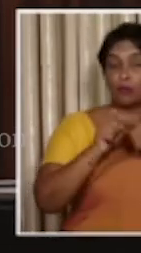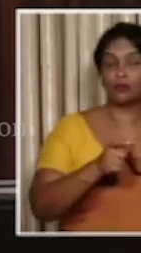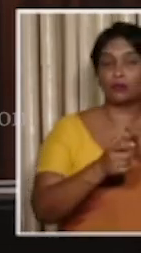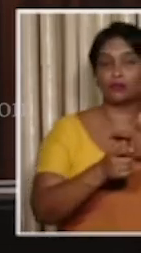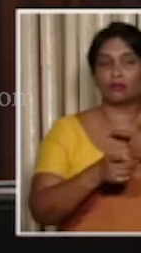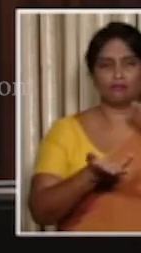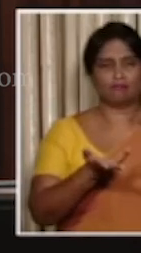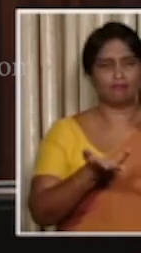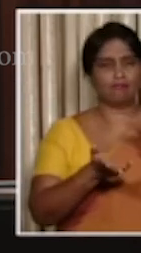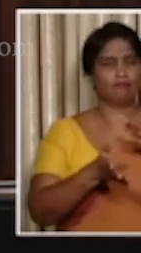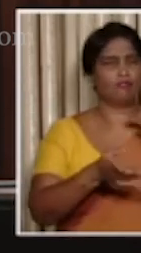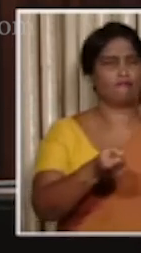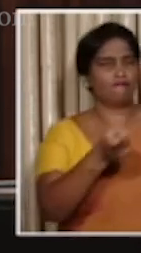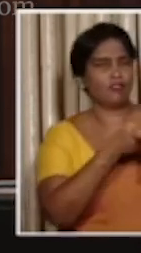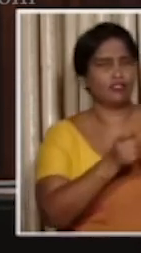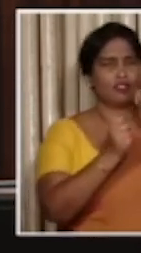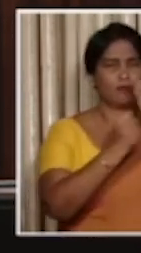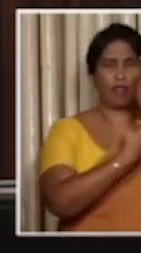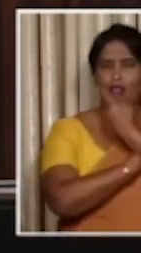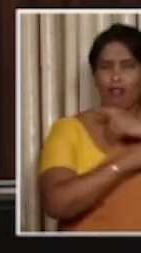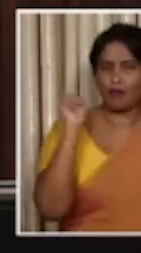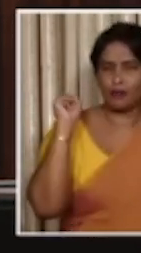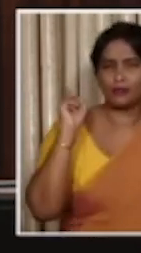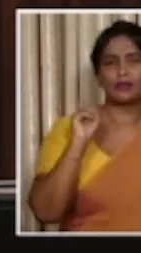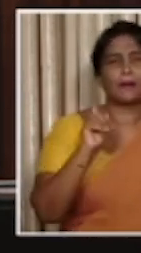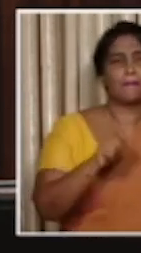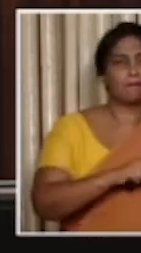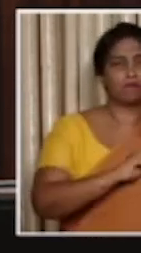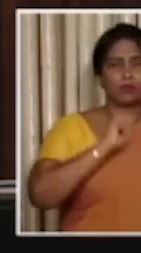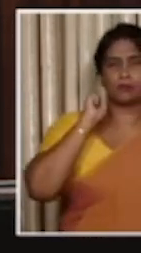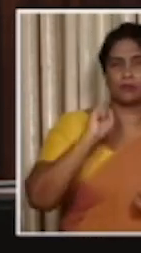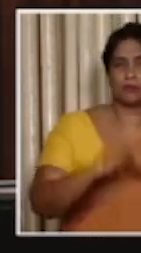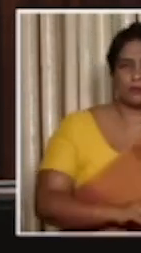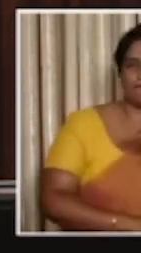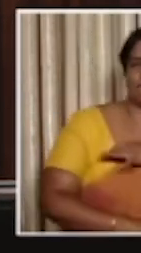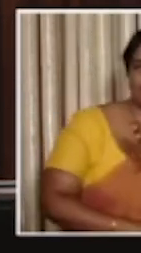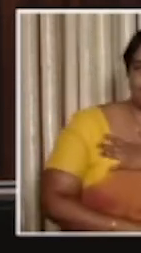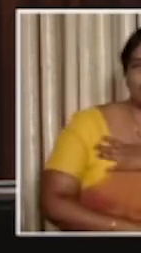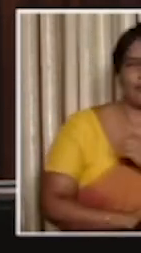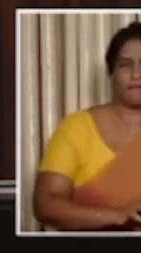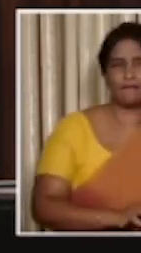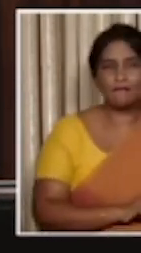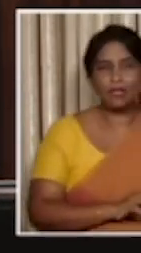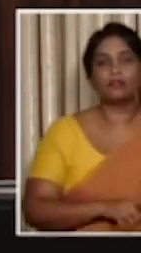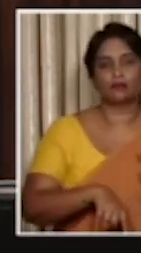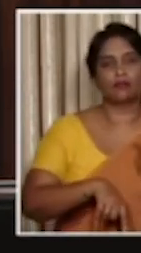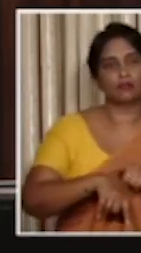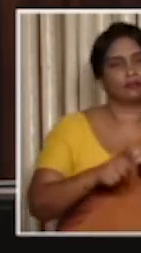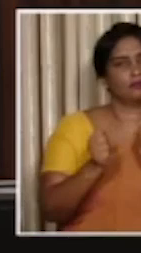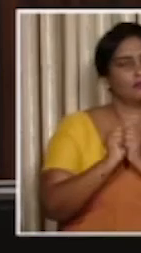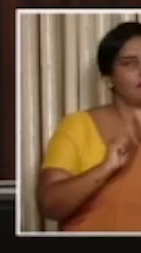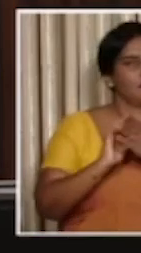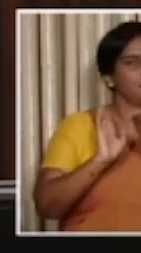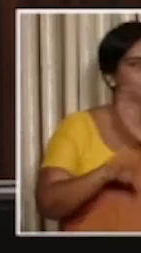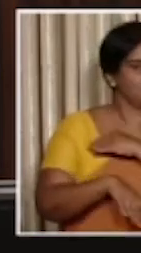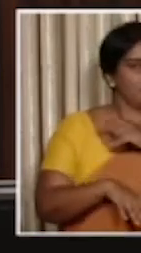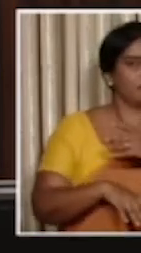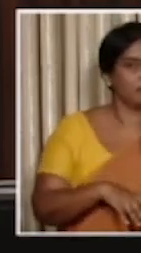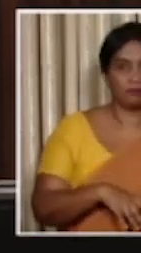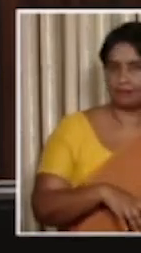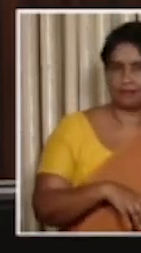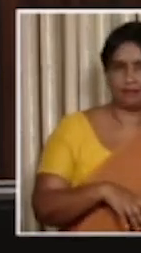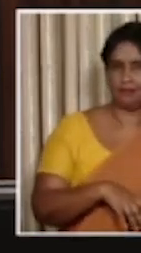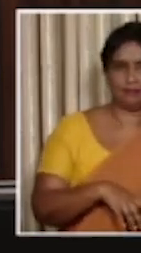සතුරු, ජනතාව පළවැහැරිය යුතු, ජනතාවගේ ක්‍රෝධයට, වෛරයට, අවඥාවට පත්වුණු තත්ත්වයකට පත් වී තිබෙනවා. මම හිතන්නේ